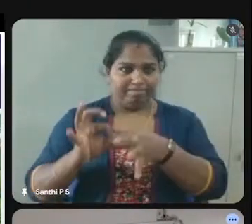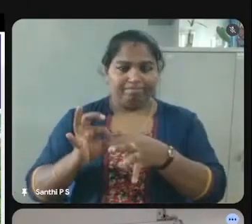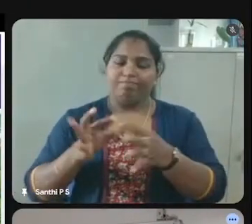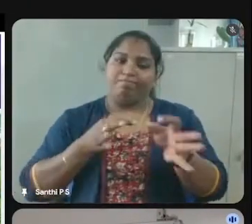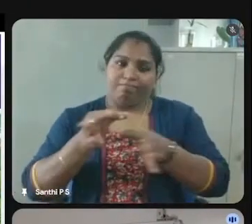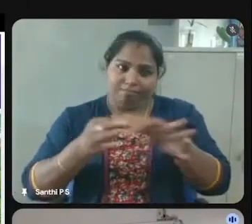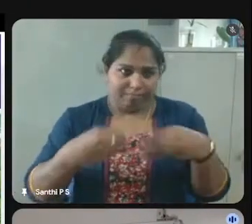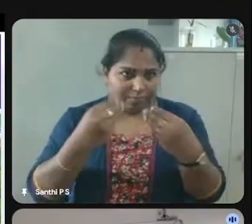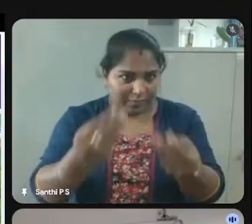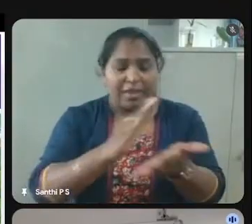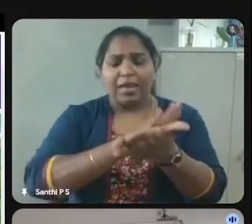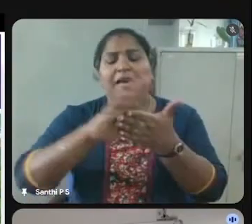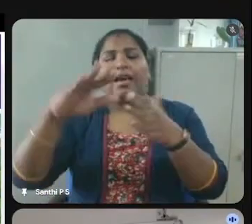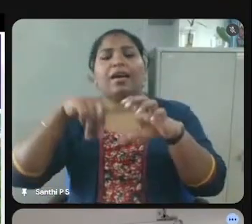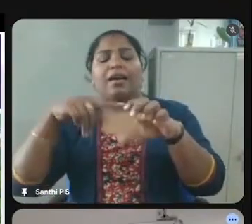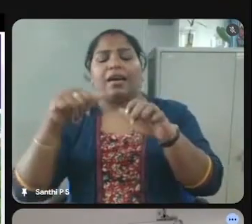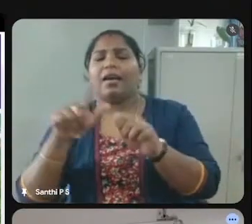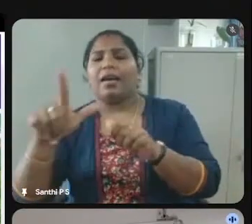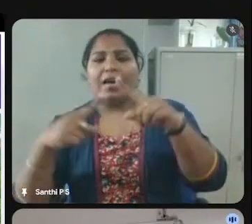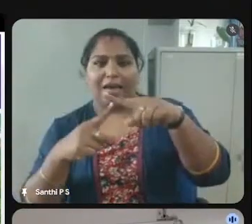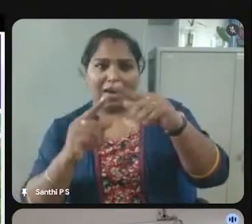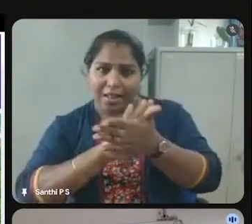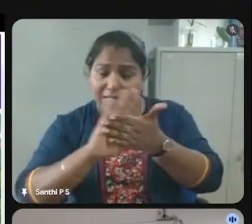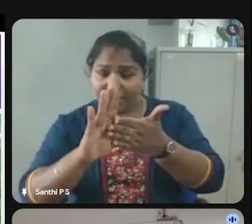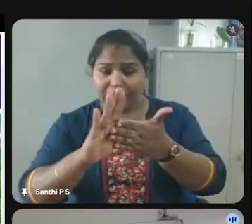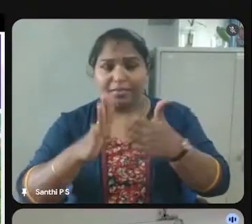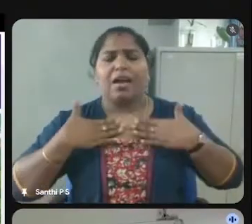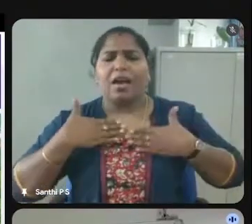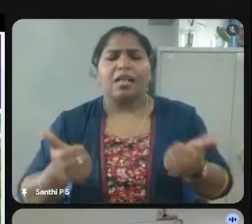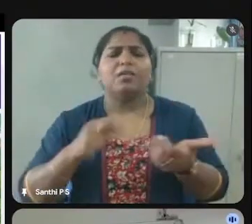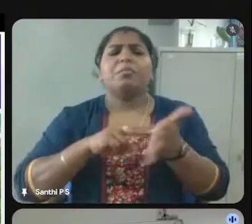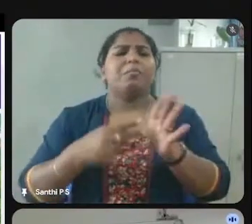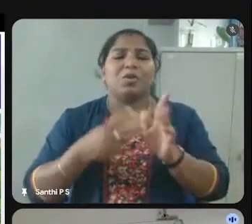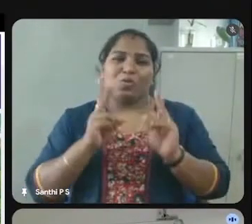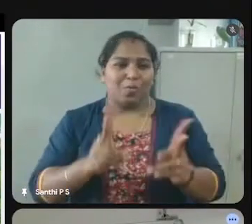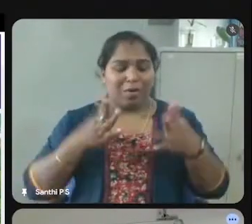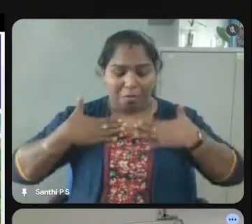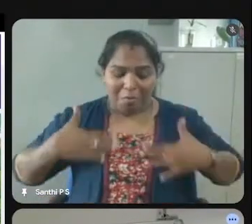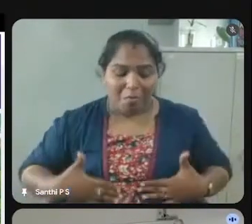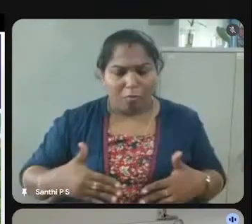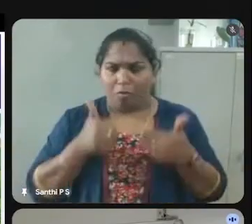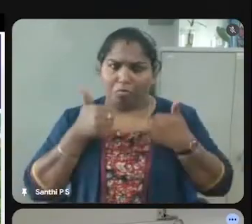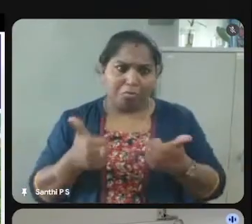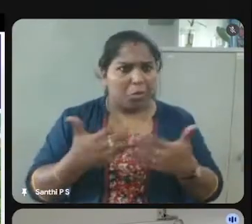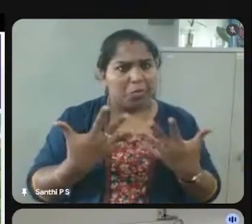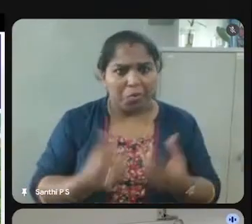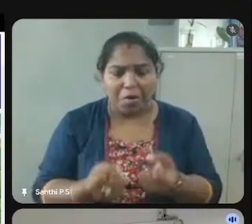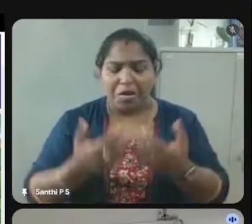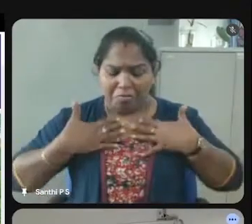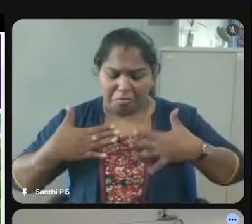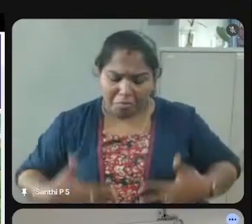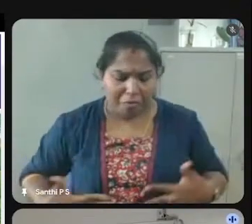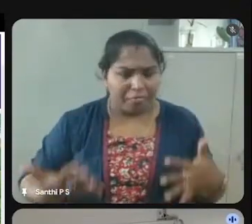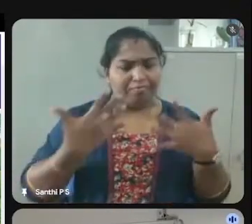എപ്പോഴും ആരോഗ്യം എന്ന് പറയുന്നത് എന്തിനാ? ശാരീരിക ആരോഗ്യത്തിനാണ് നമ്മൾ പ്രാധാന്യം കൊടുക്കുന്നത്, അല്ലെ? എപ്പോഴും